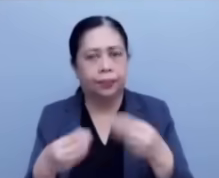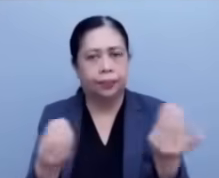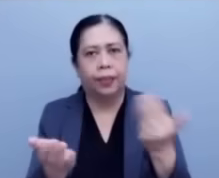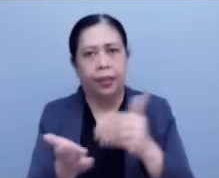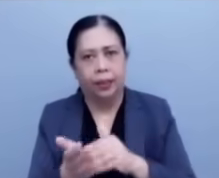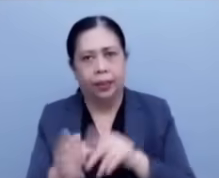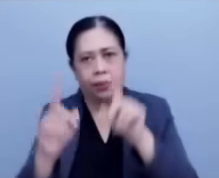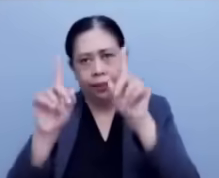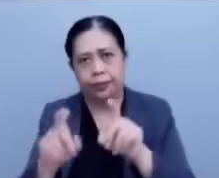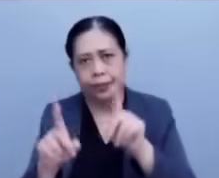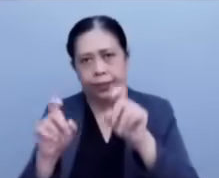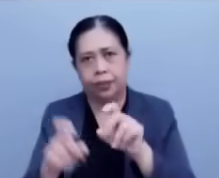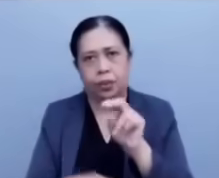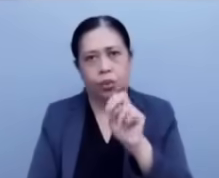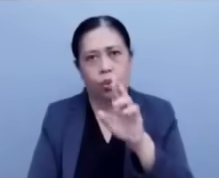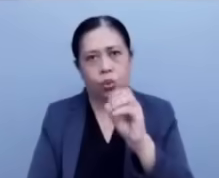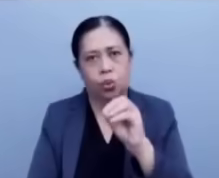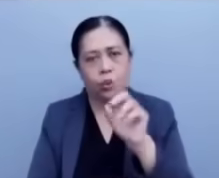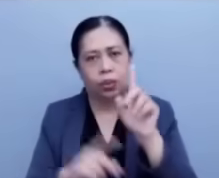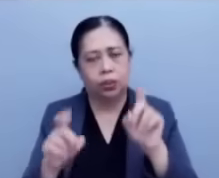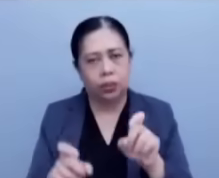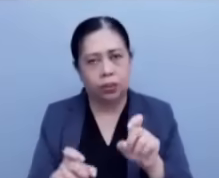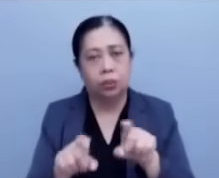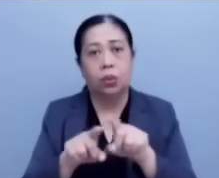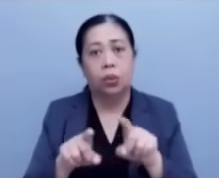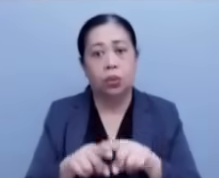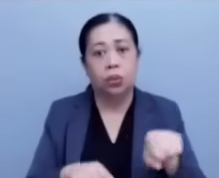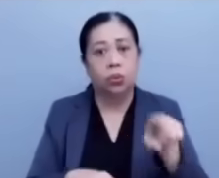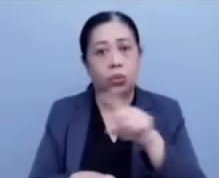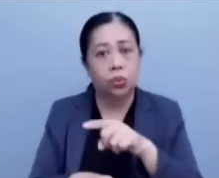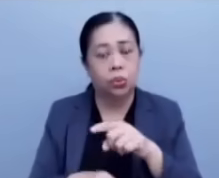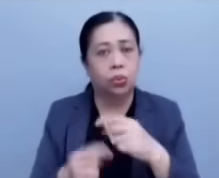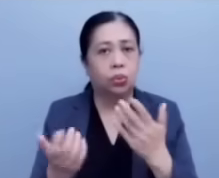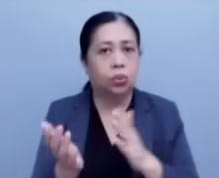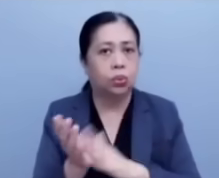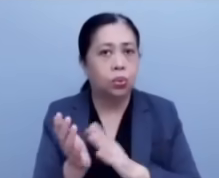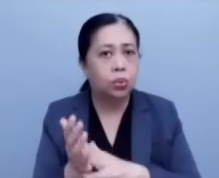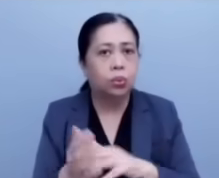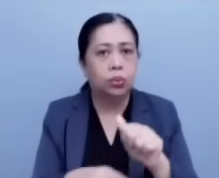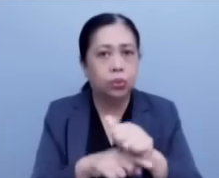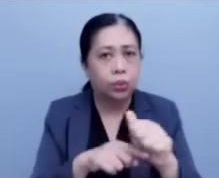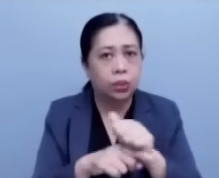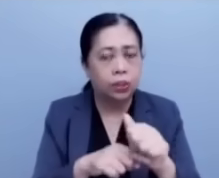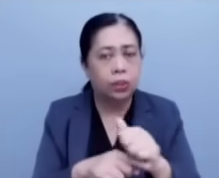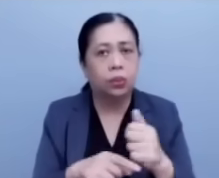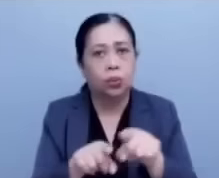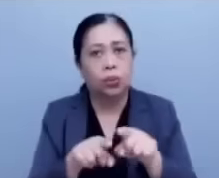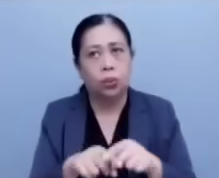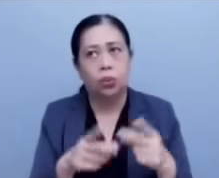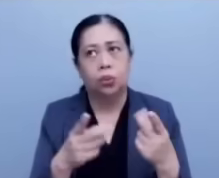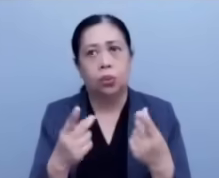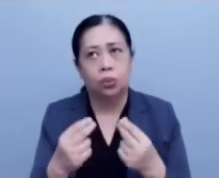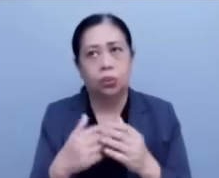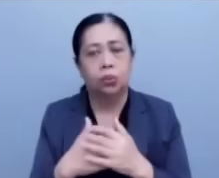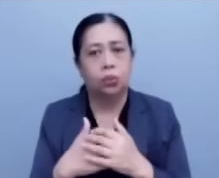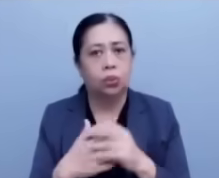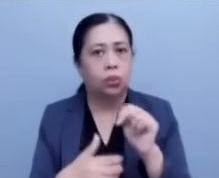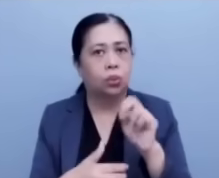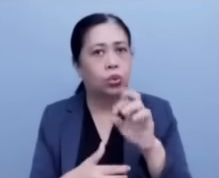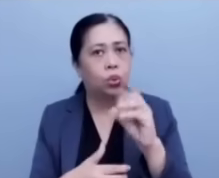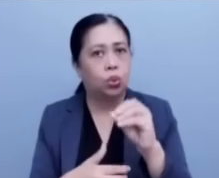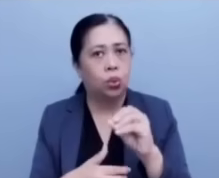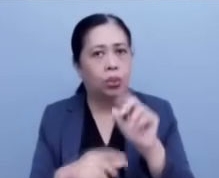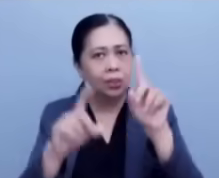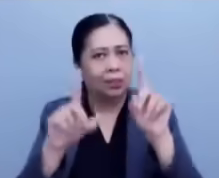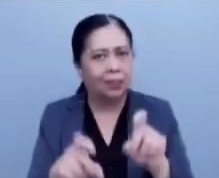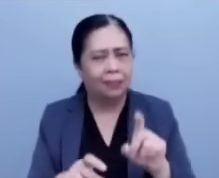sa neuro exam po. At syempre po, doon sa mga schooling and training ay nagsasagawa din po tayo ng mga neuro examination. At